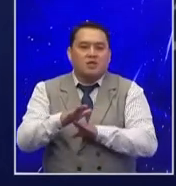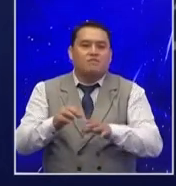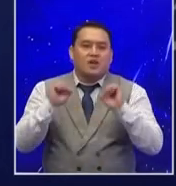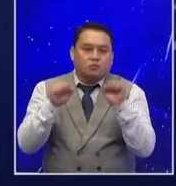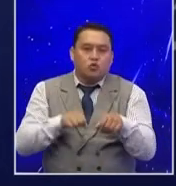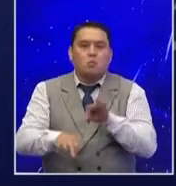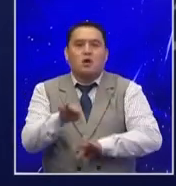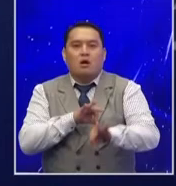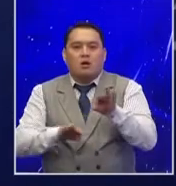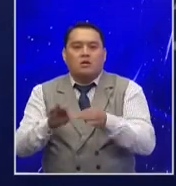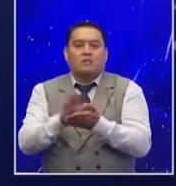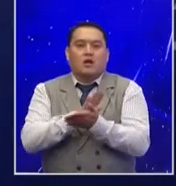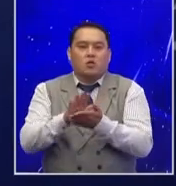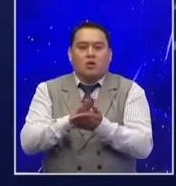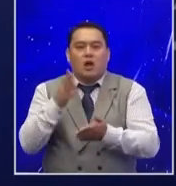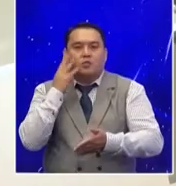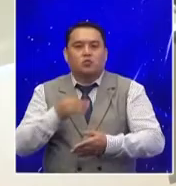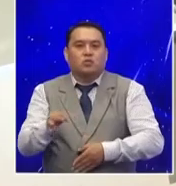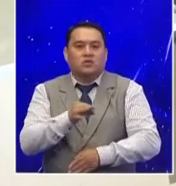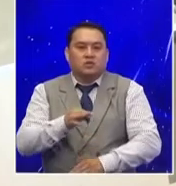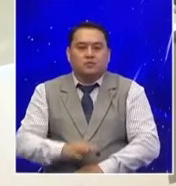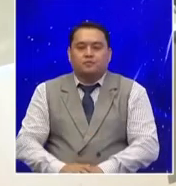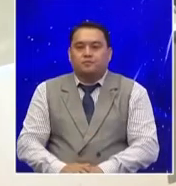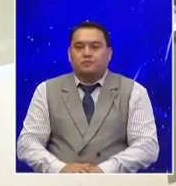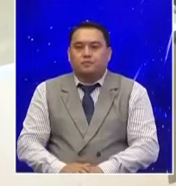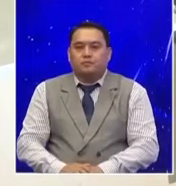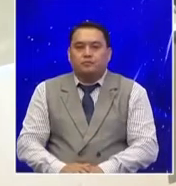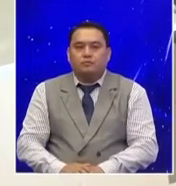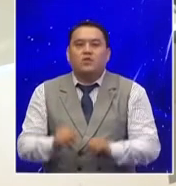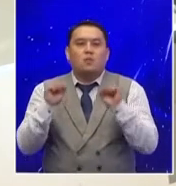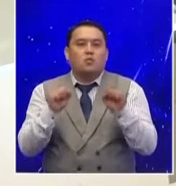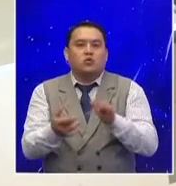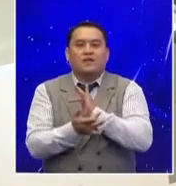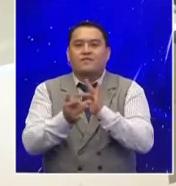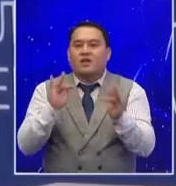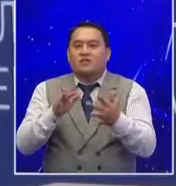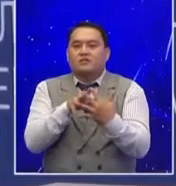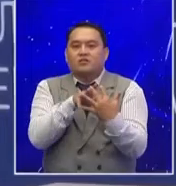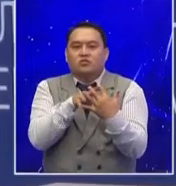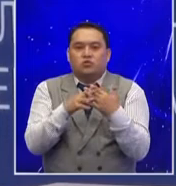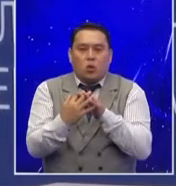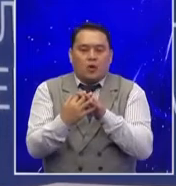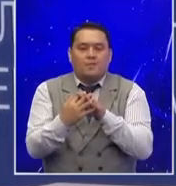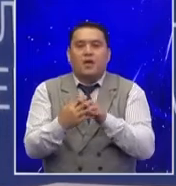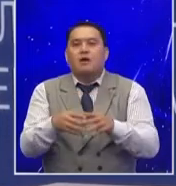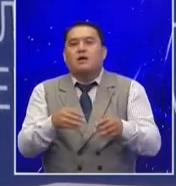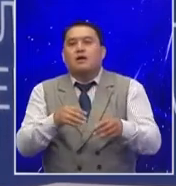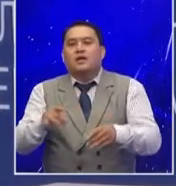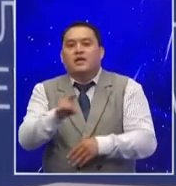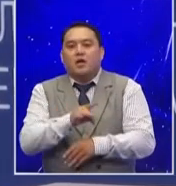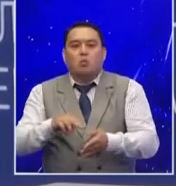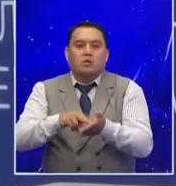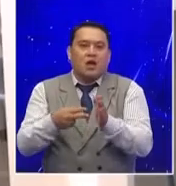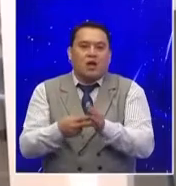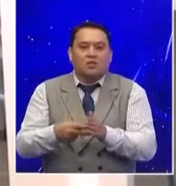всевозможных проектов и грантов на территории Алматинской области. Доступность интернета в сельских населенных пунктах, разработка регионального